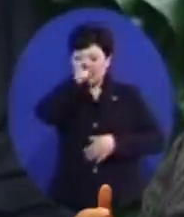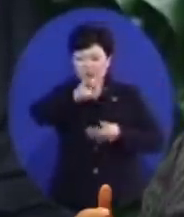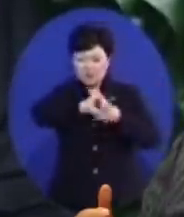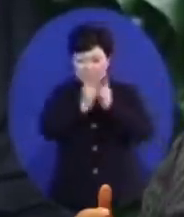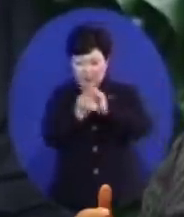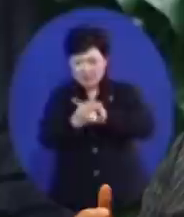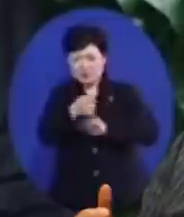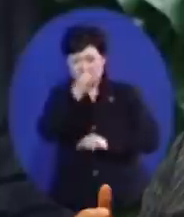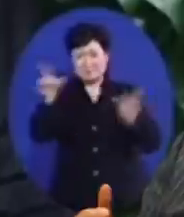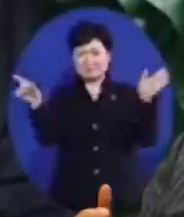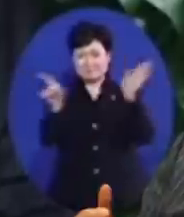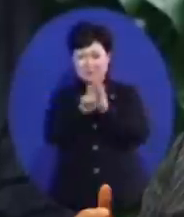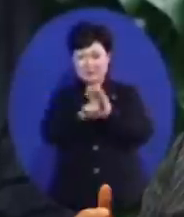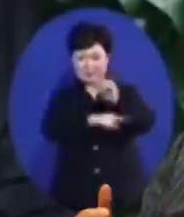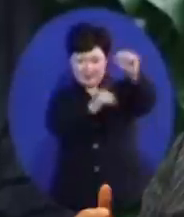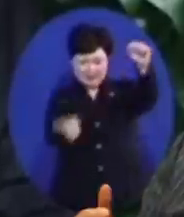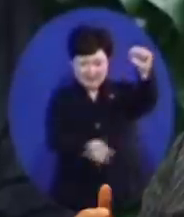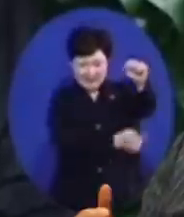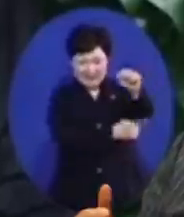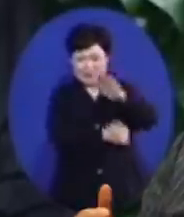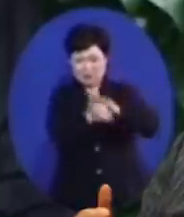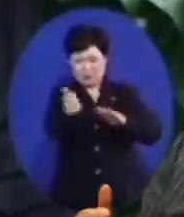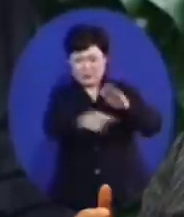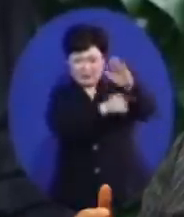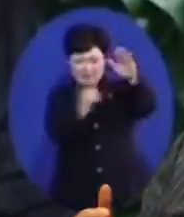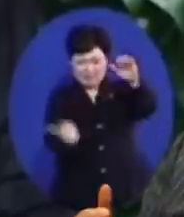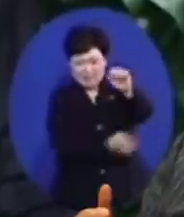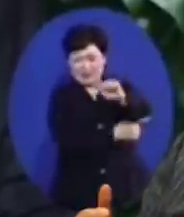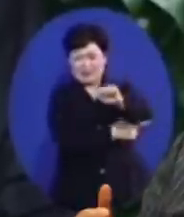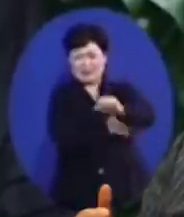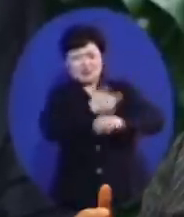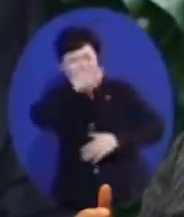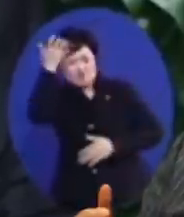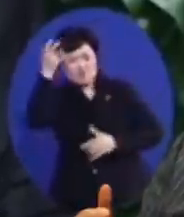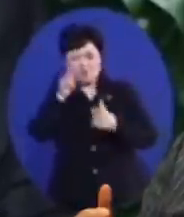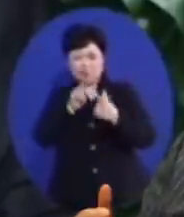있는 믿음의 날개, 소망의 날개, 꿈과